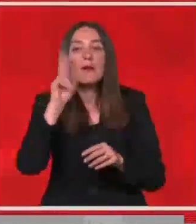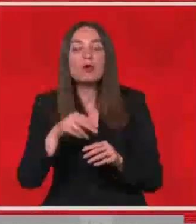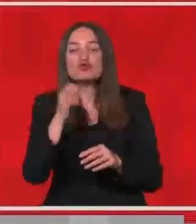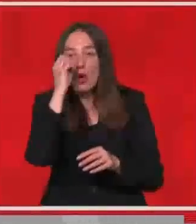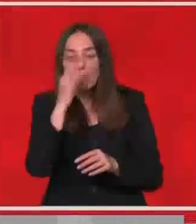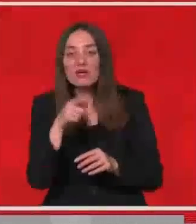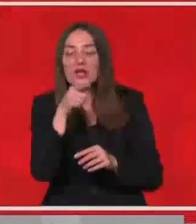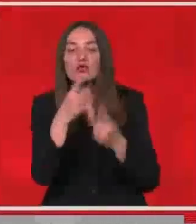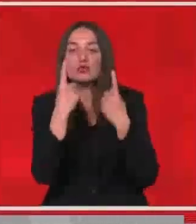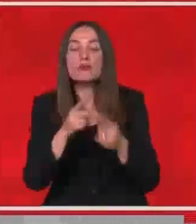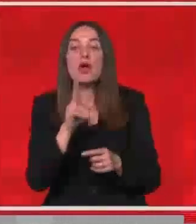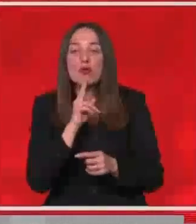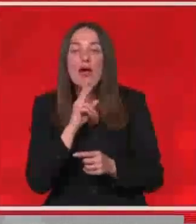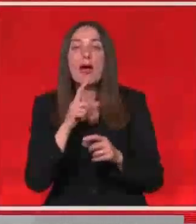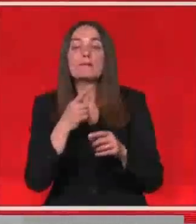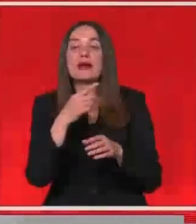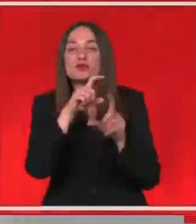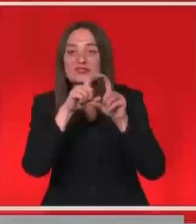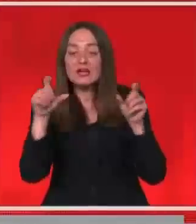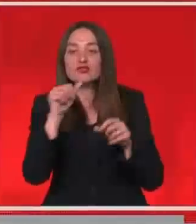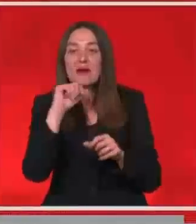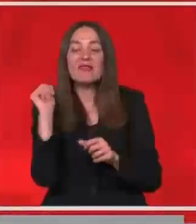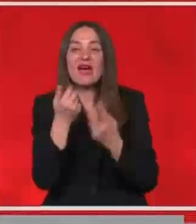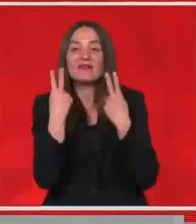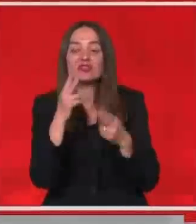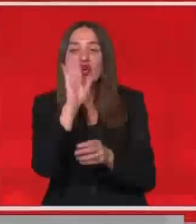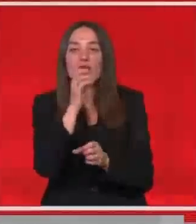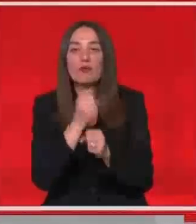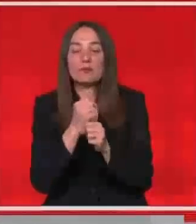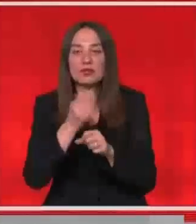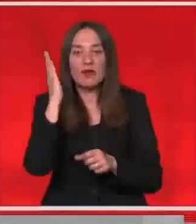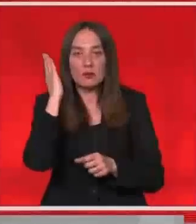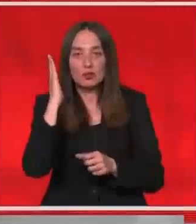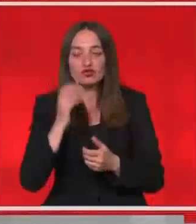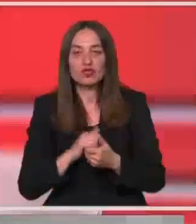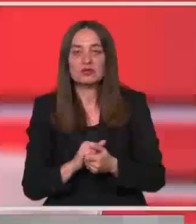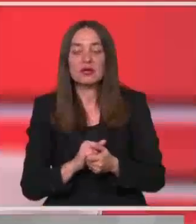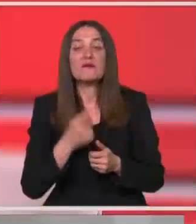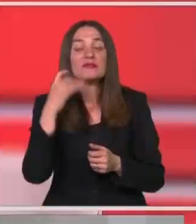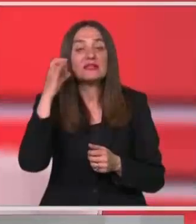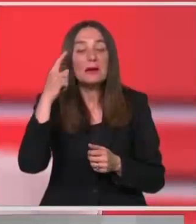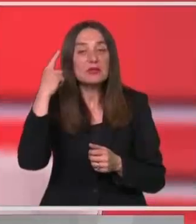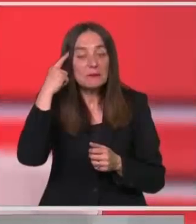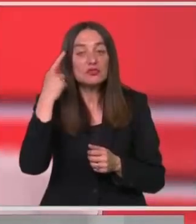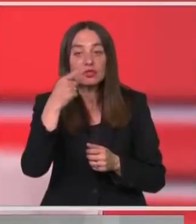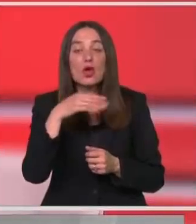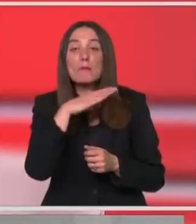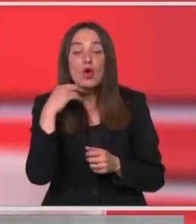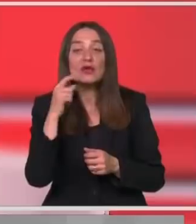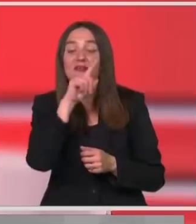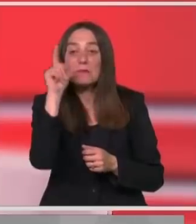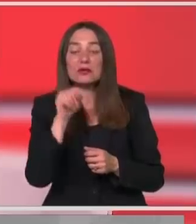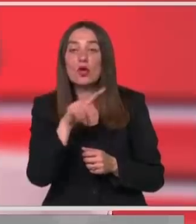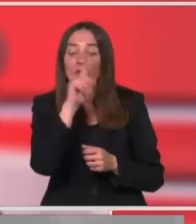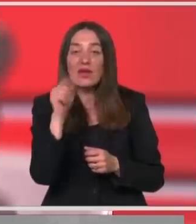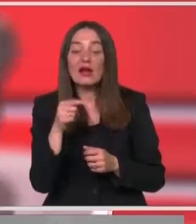ugroze tu stabilnost koja je pak preduzećima i najvažnija za njihovo poslovanje u budućnosti. E, ali pa samo da podsjetim... To se mnogi pitaju. Samo, dakle,